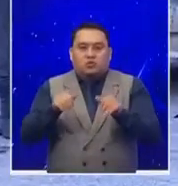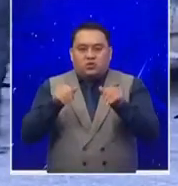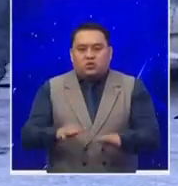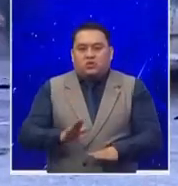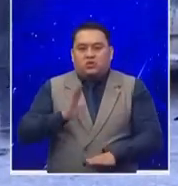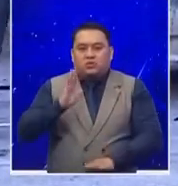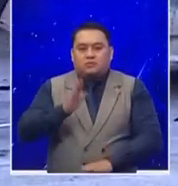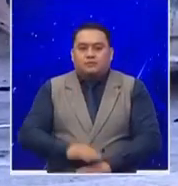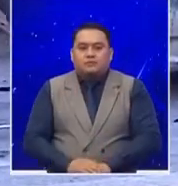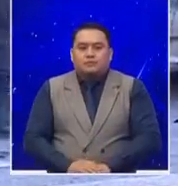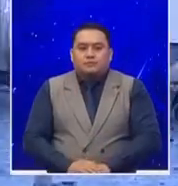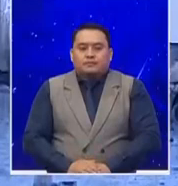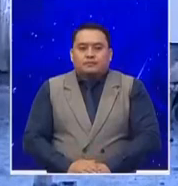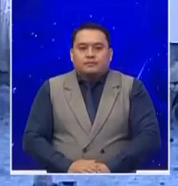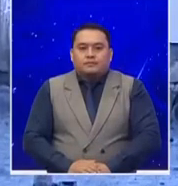болады.